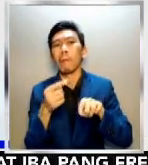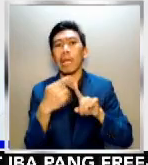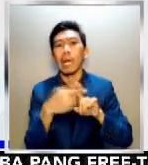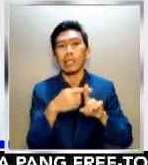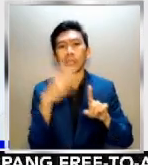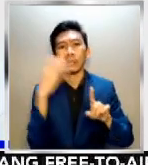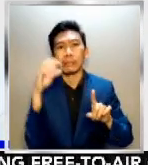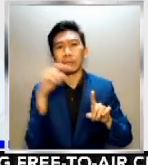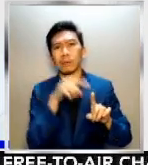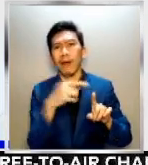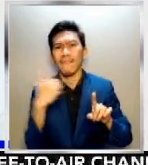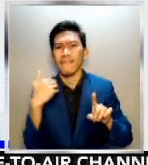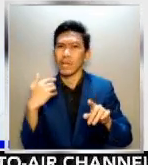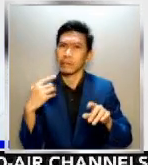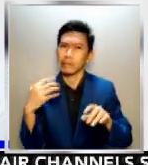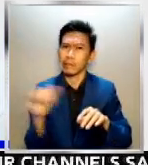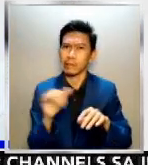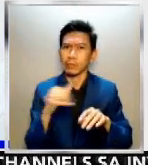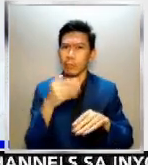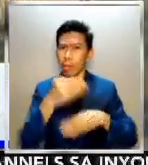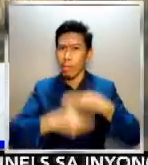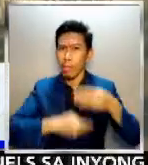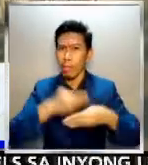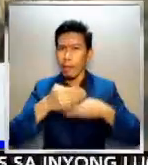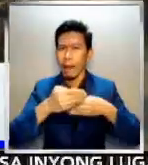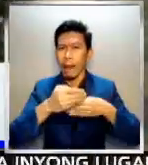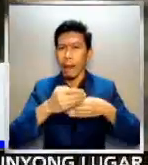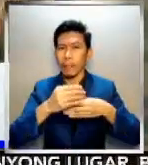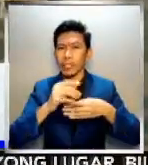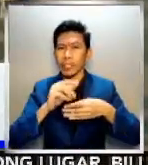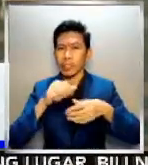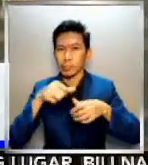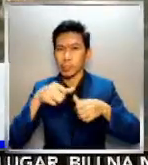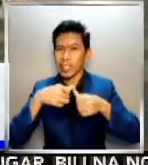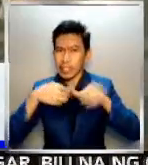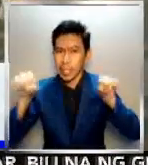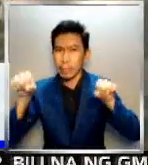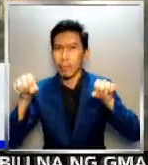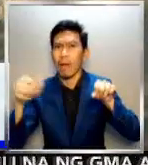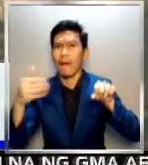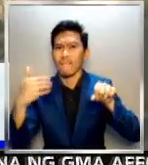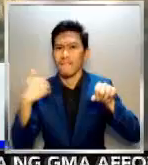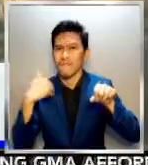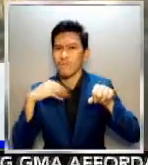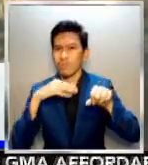katawan at nakabalot ng packaging tape ang kaliwang braso. Stop! Lobot killing!